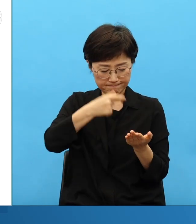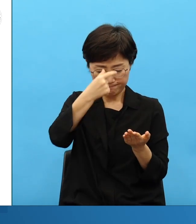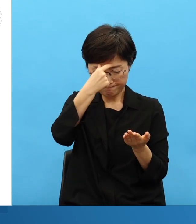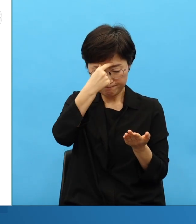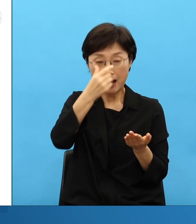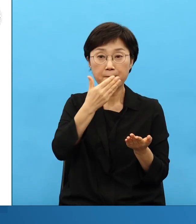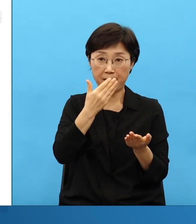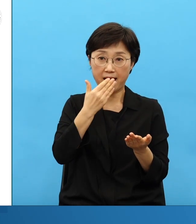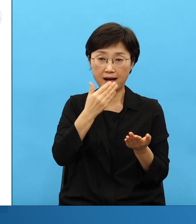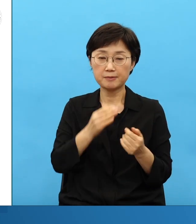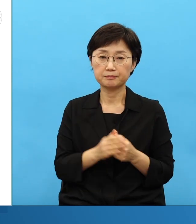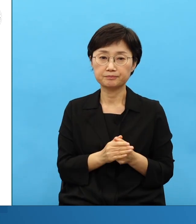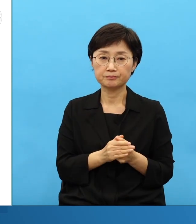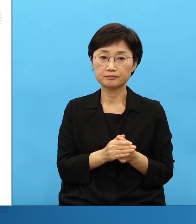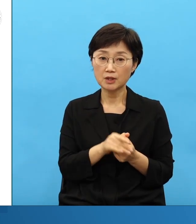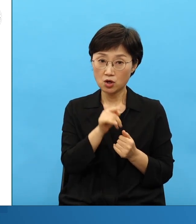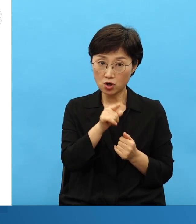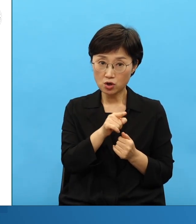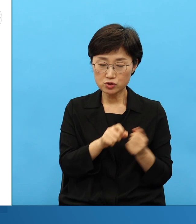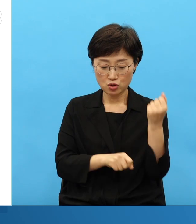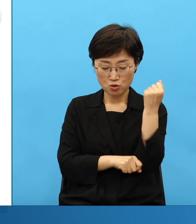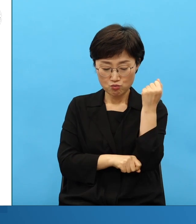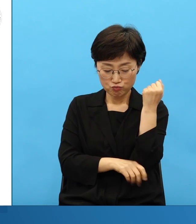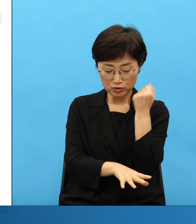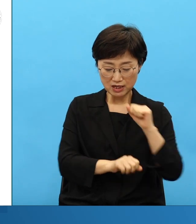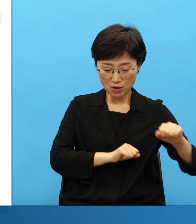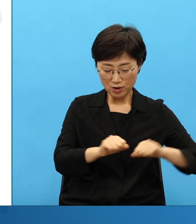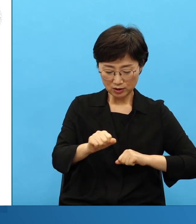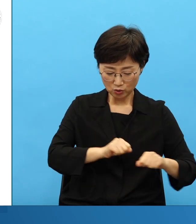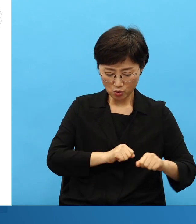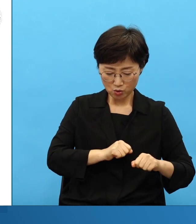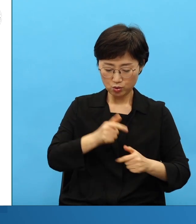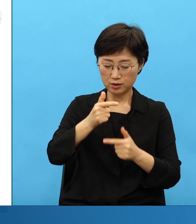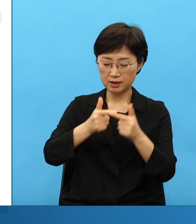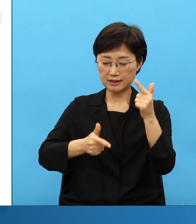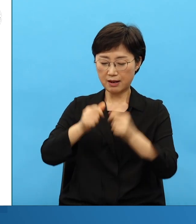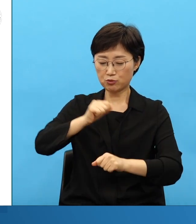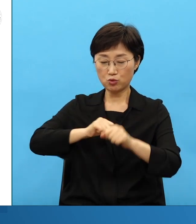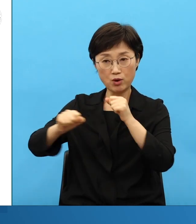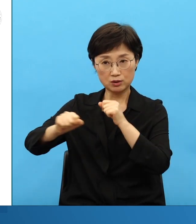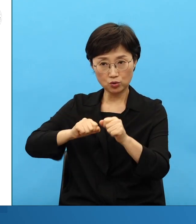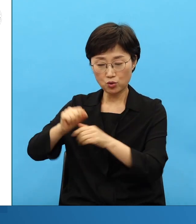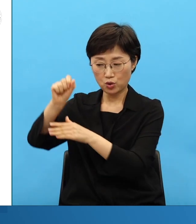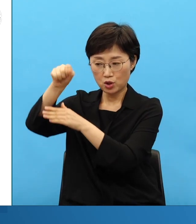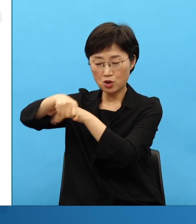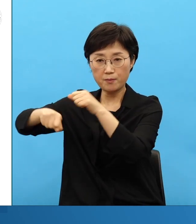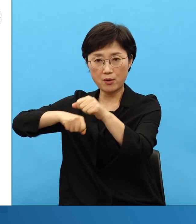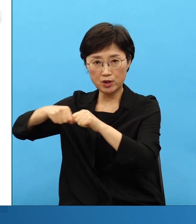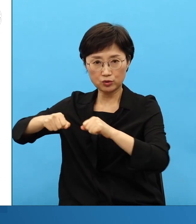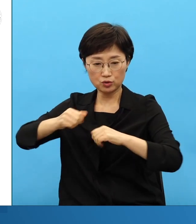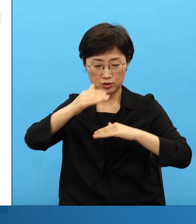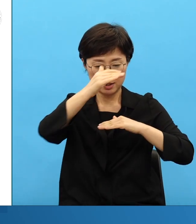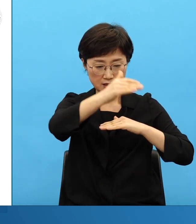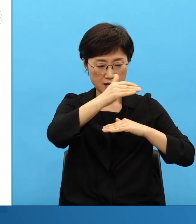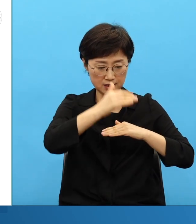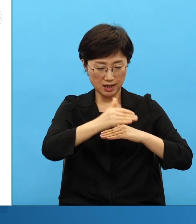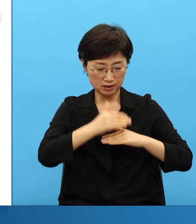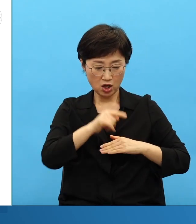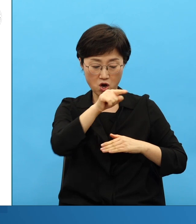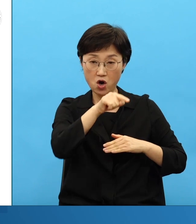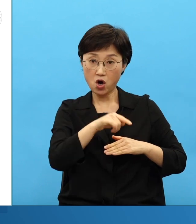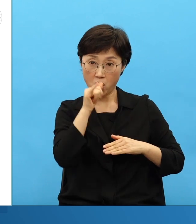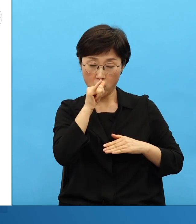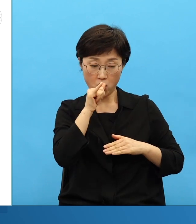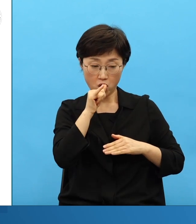두었습니다. 이를 위해 뿌리 활동, 나무 활동, 열매 활동이라는 적용 활동란을 두어